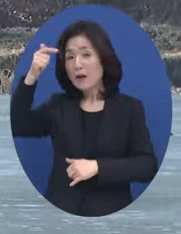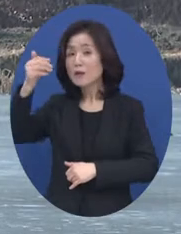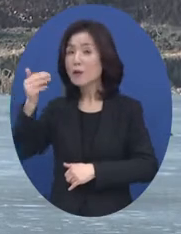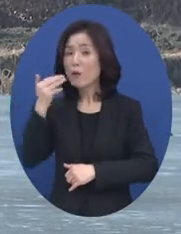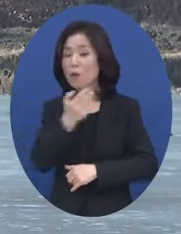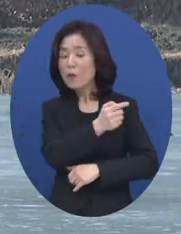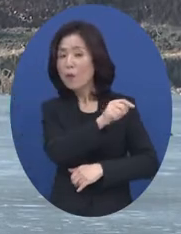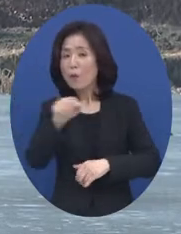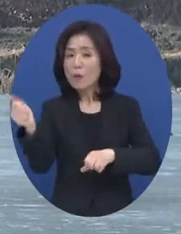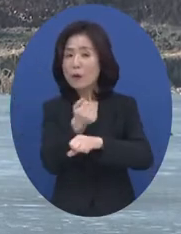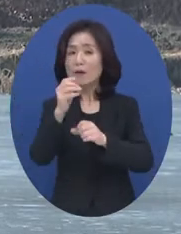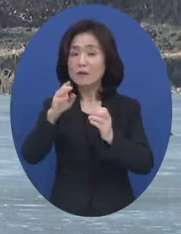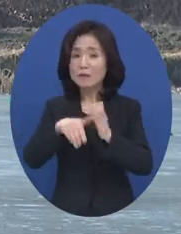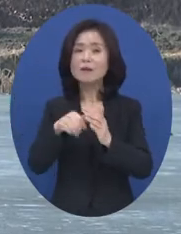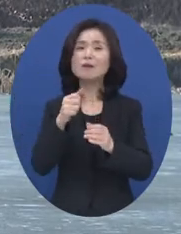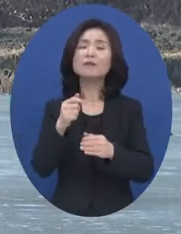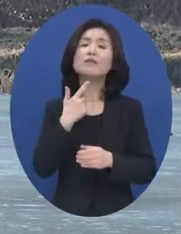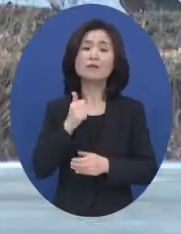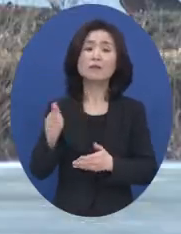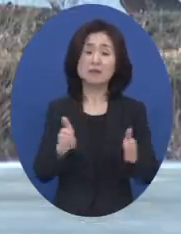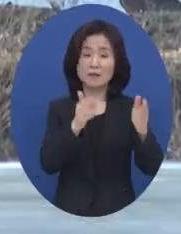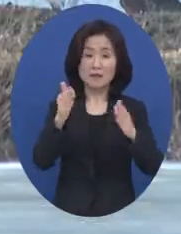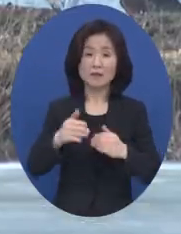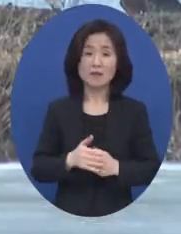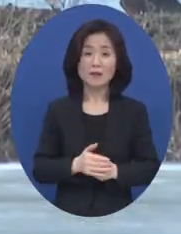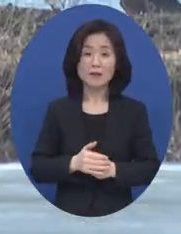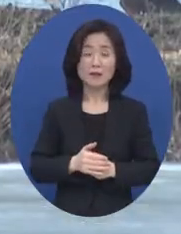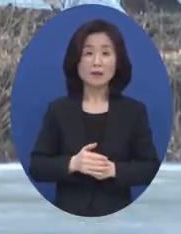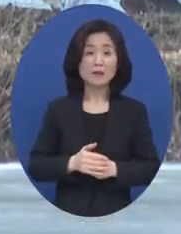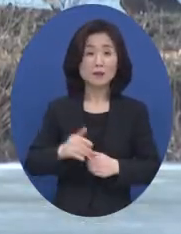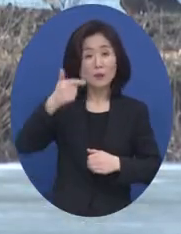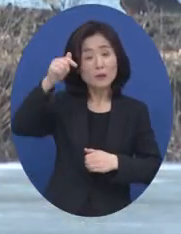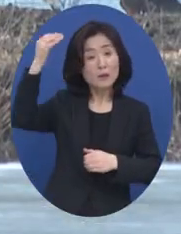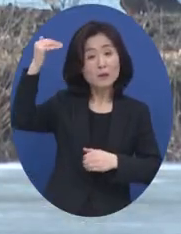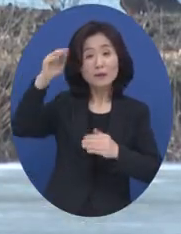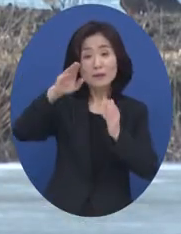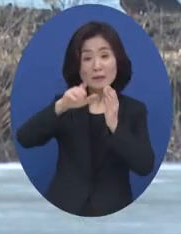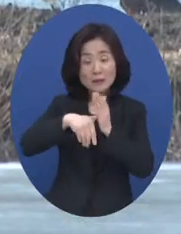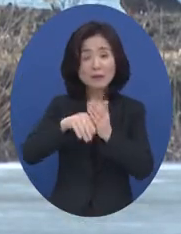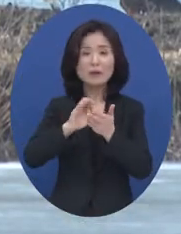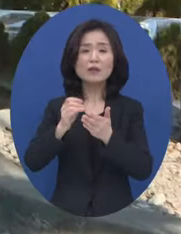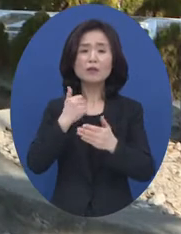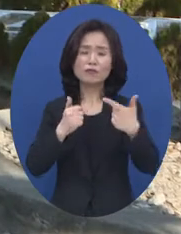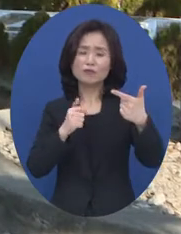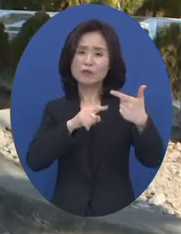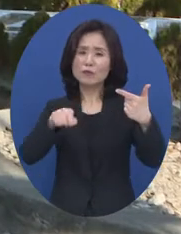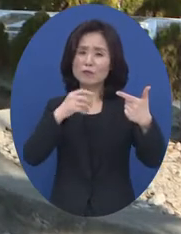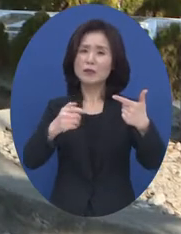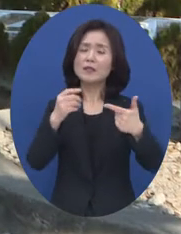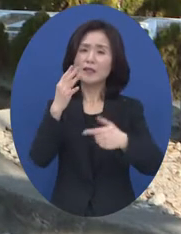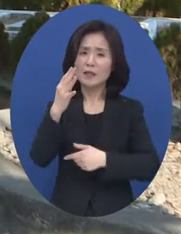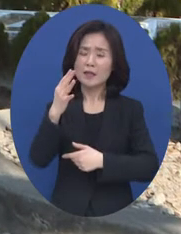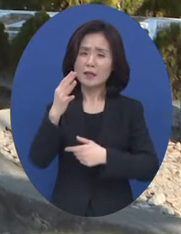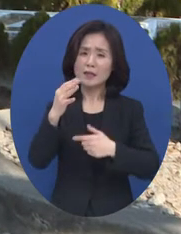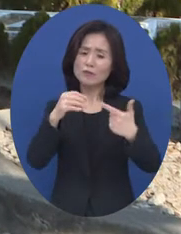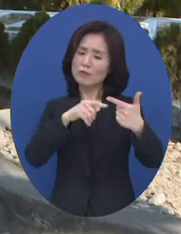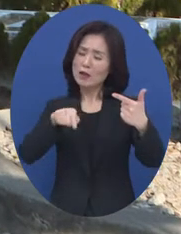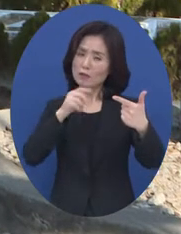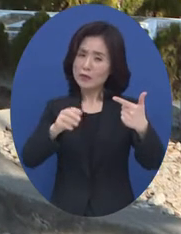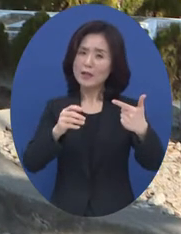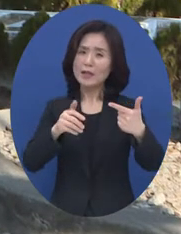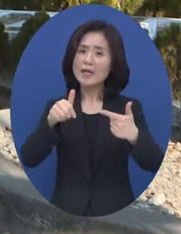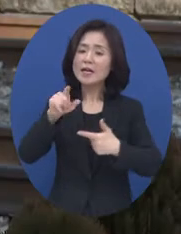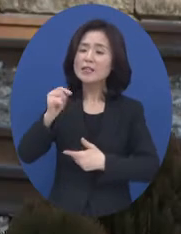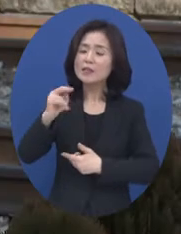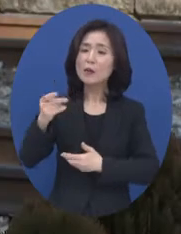바탕으로 경기도 구간이 조성됐습니다. 조선시대에 사용된 6대로 중 주요 간선도로의 하나였습니다.